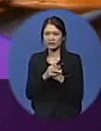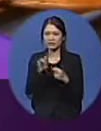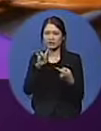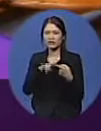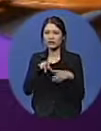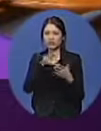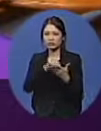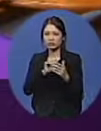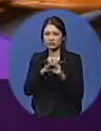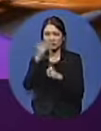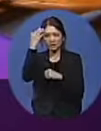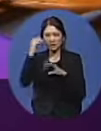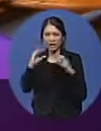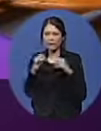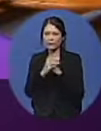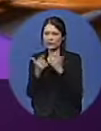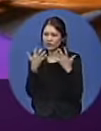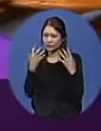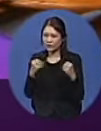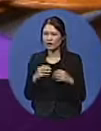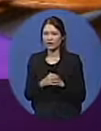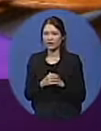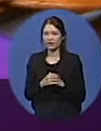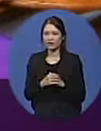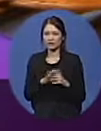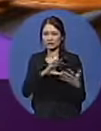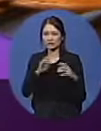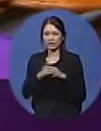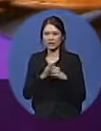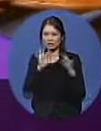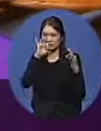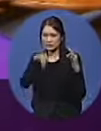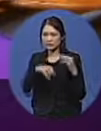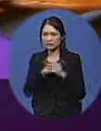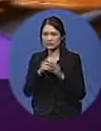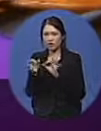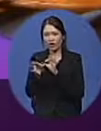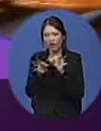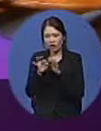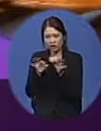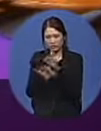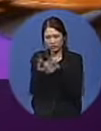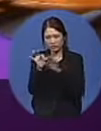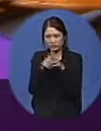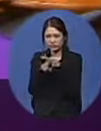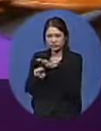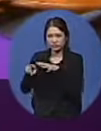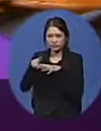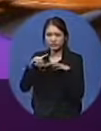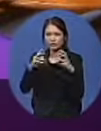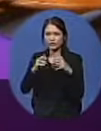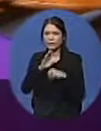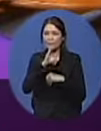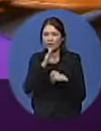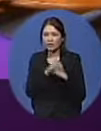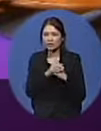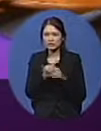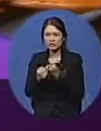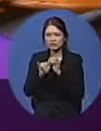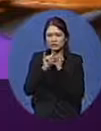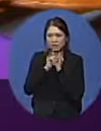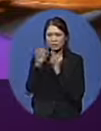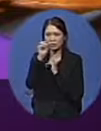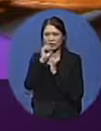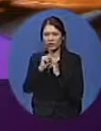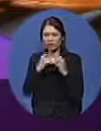특히 대한민국에서 더 심합니다. 세계 10위권의 경제 대국임에도 불구하고 자살률 등의 수치가